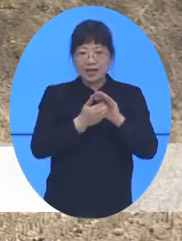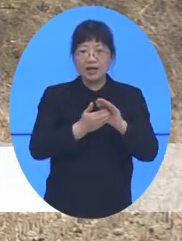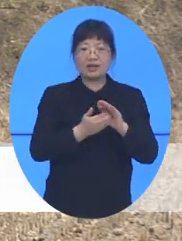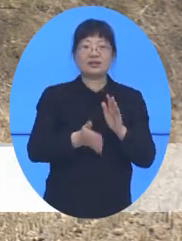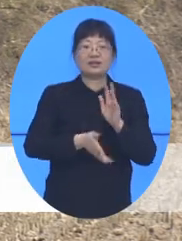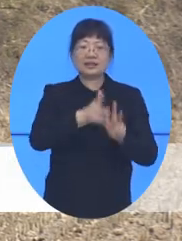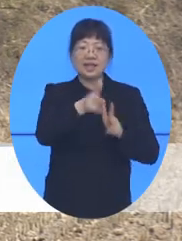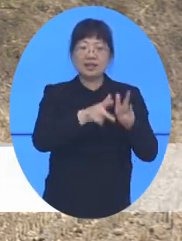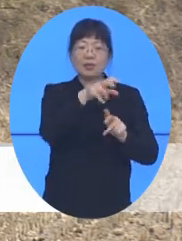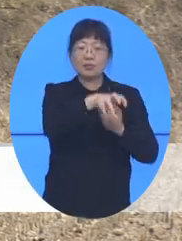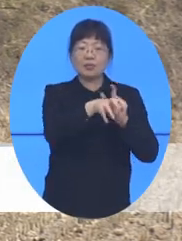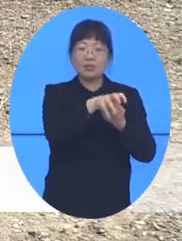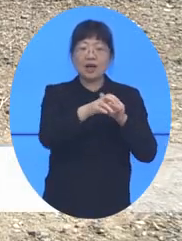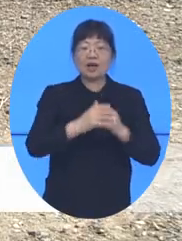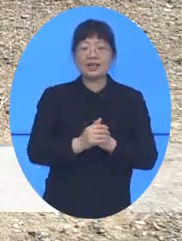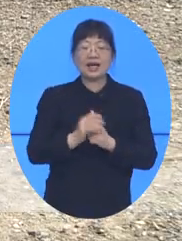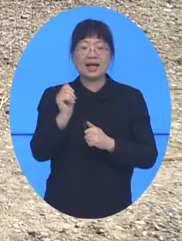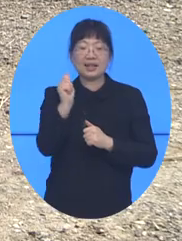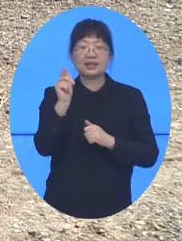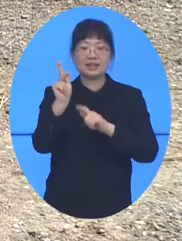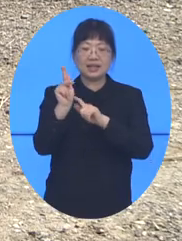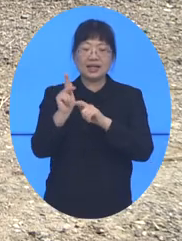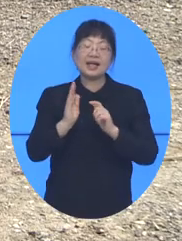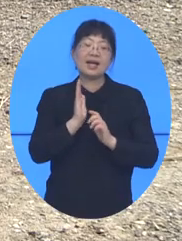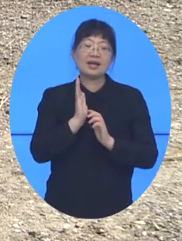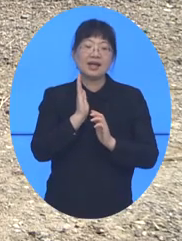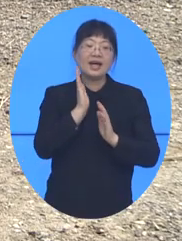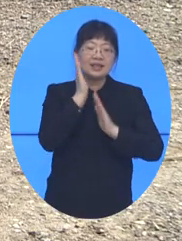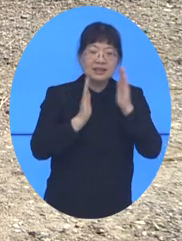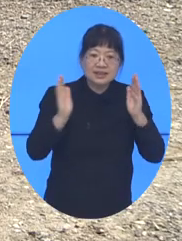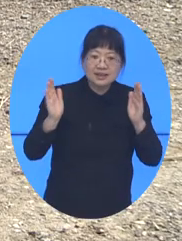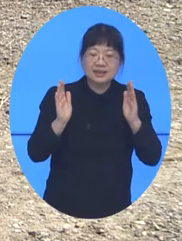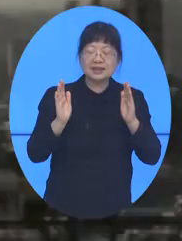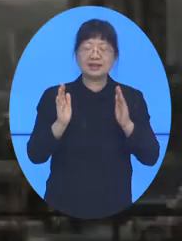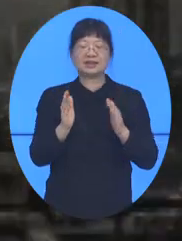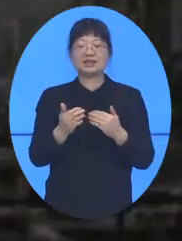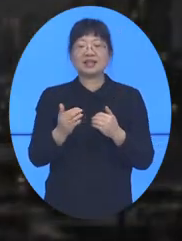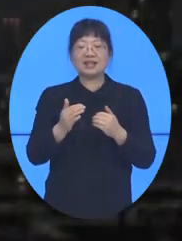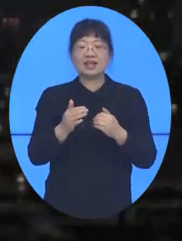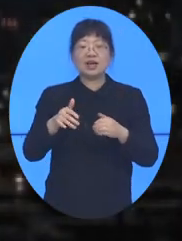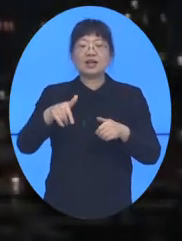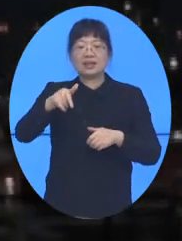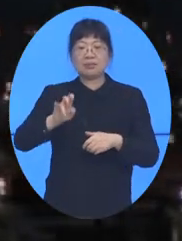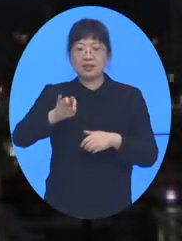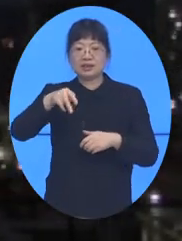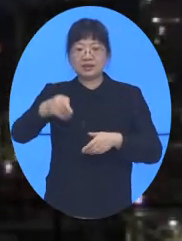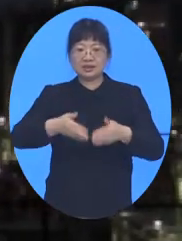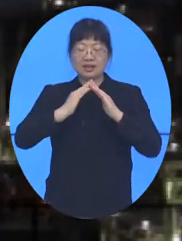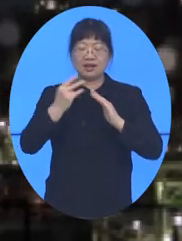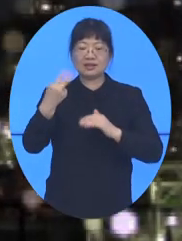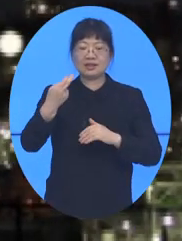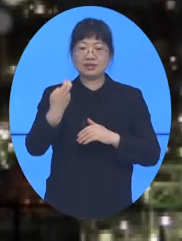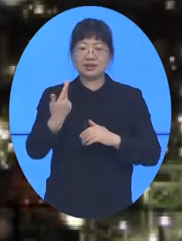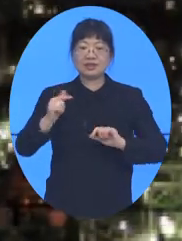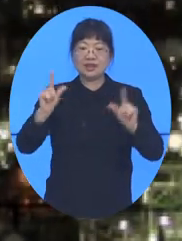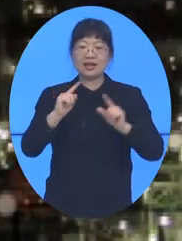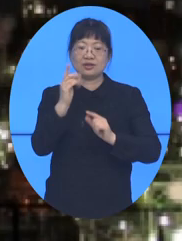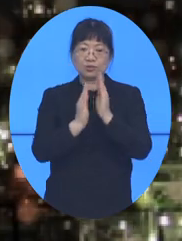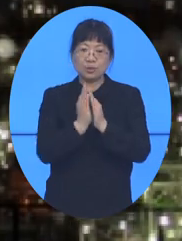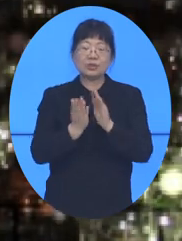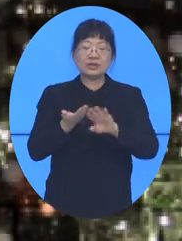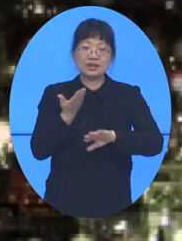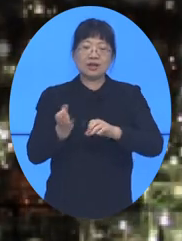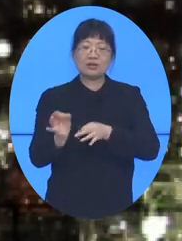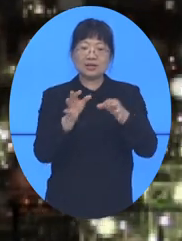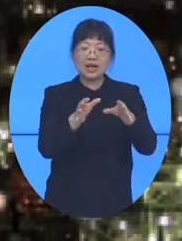내 산업시설 용지에 가칭 SK 그린테크노 캠퍼스가 조성됩니다. SK 그룹이 2027년까지 1조 원